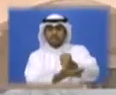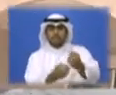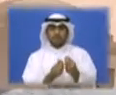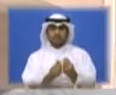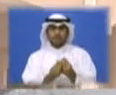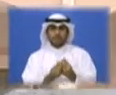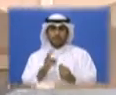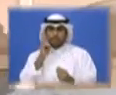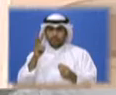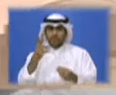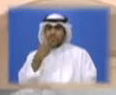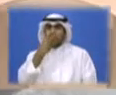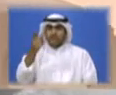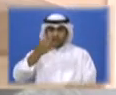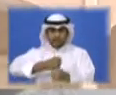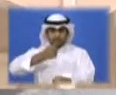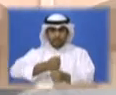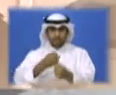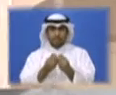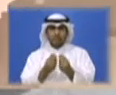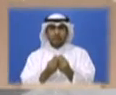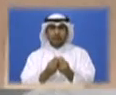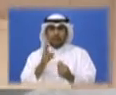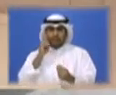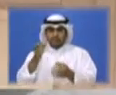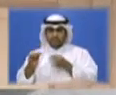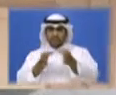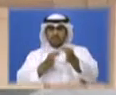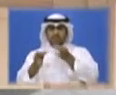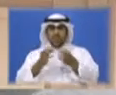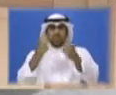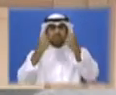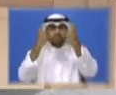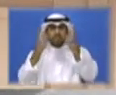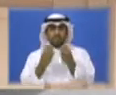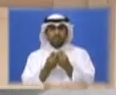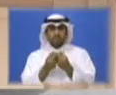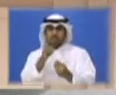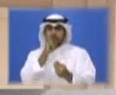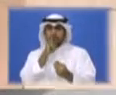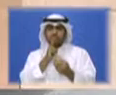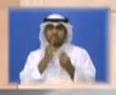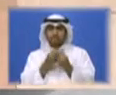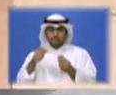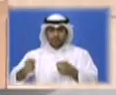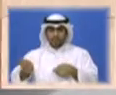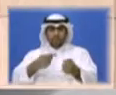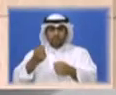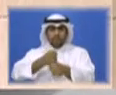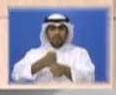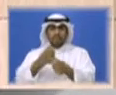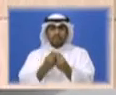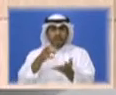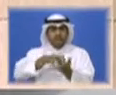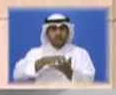إنشاء هيئة القوى العاملة يأتي لضمان تأسيس سياسة توظيف واضحة في سوق العمل المحلية عبر إدارة